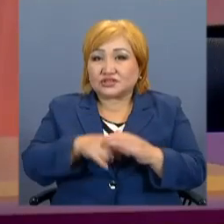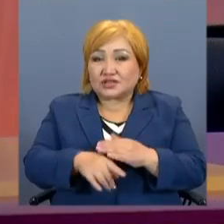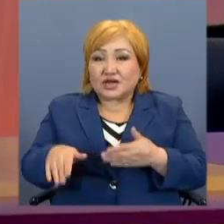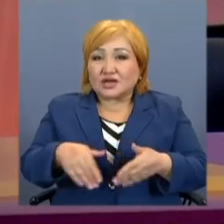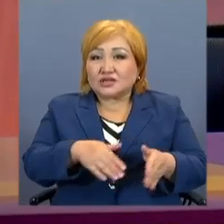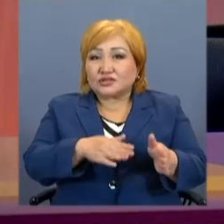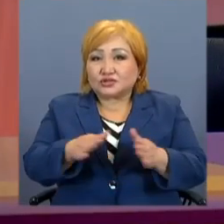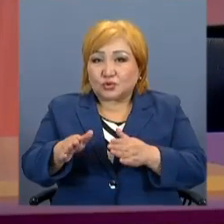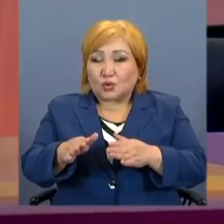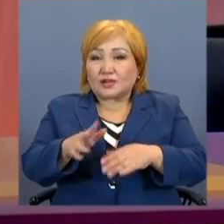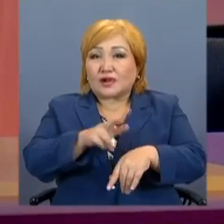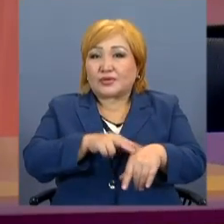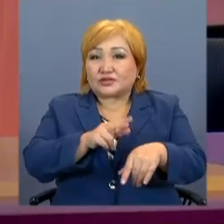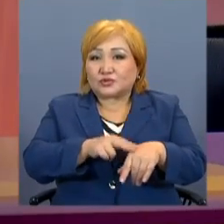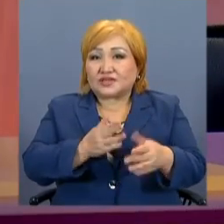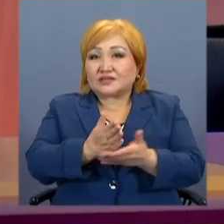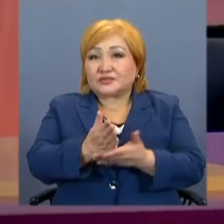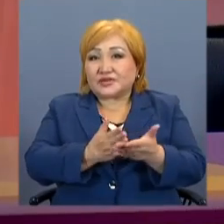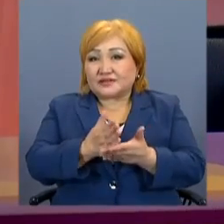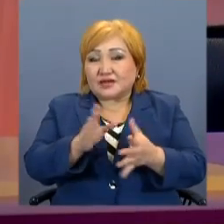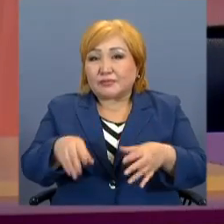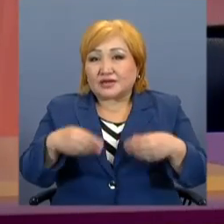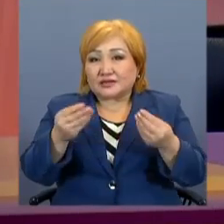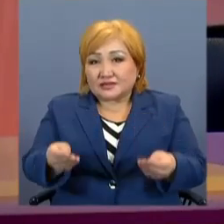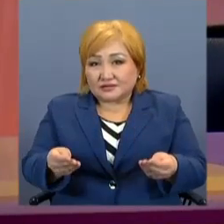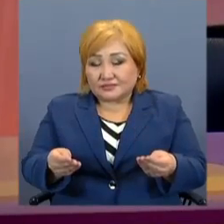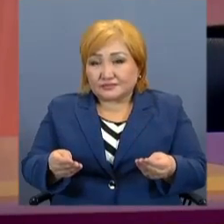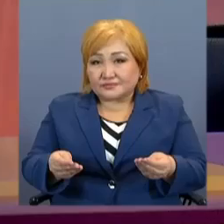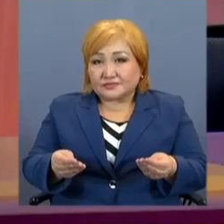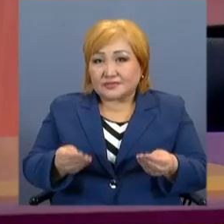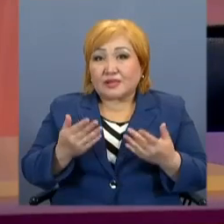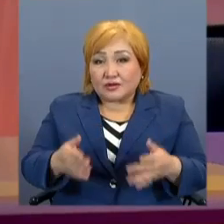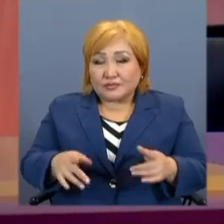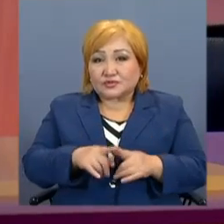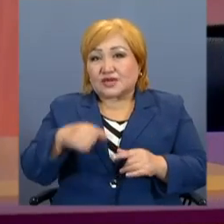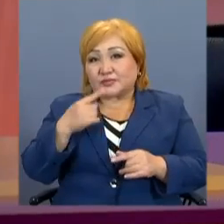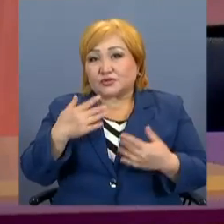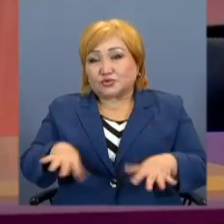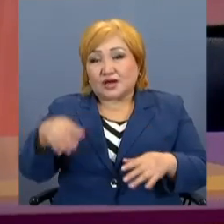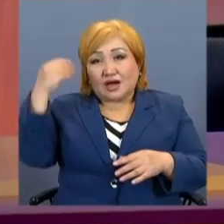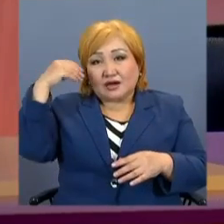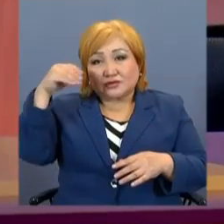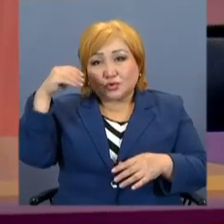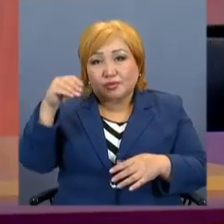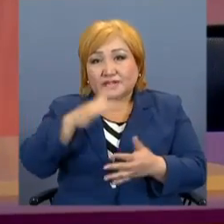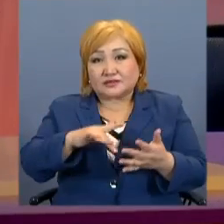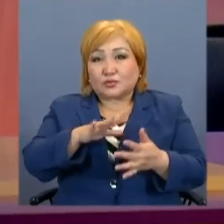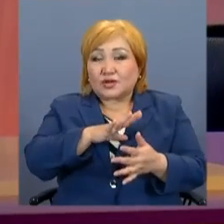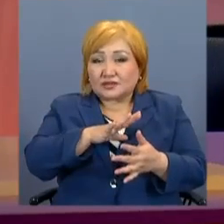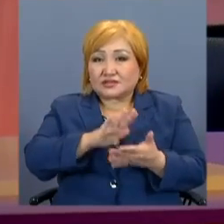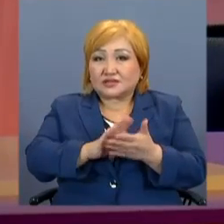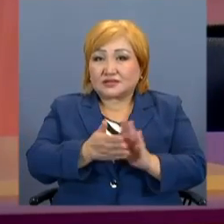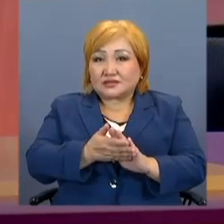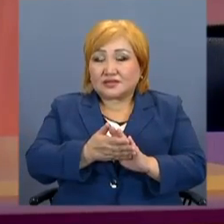қызметіне берілген. Соның өзінде жаңағы өзіңіз жаңағы айтып кеткен Ақтөбедегі жағдайдан кейін орын алғаннан кейін